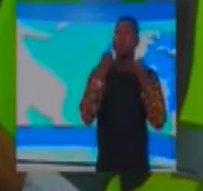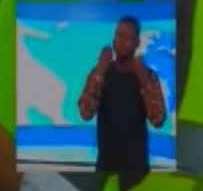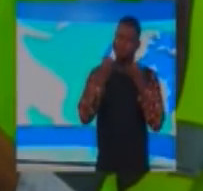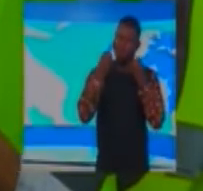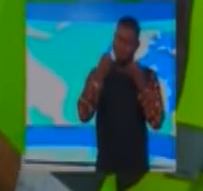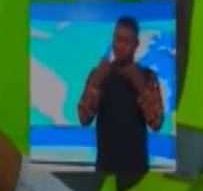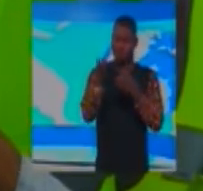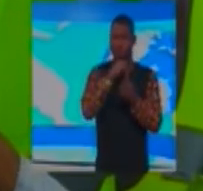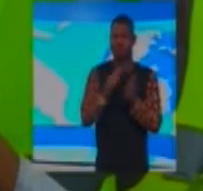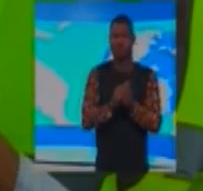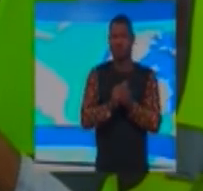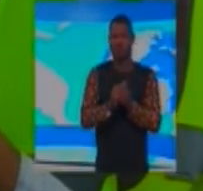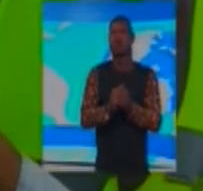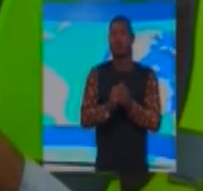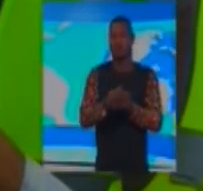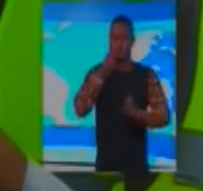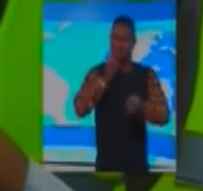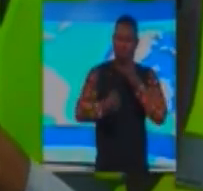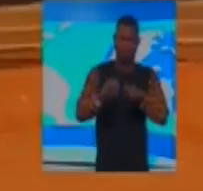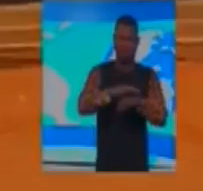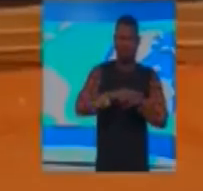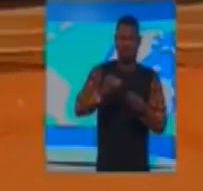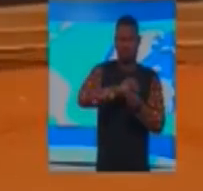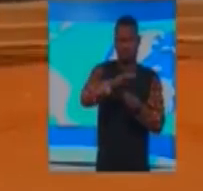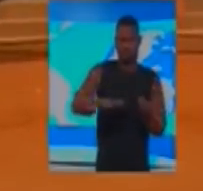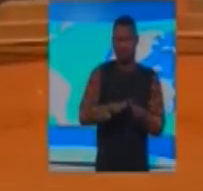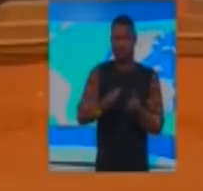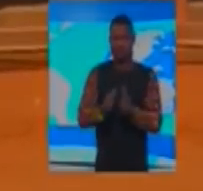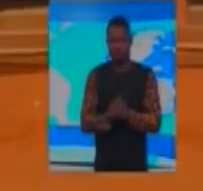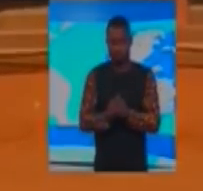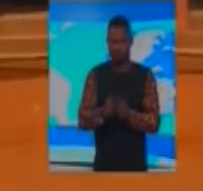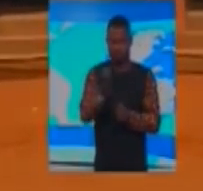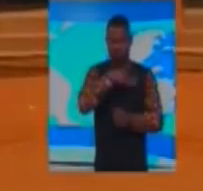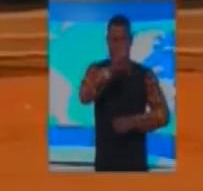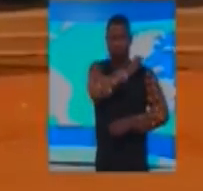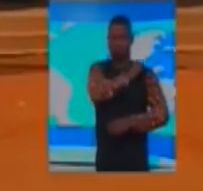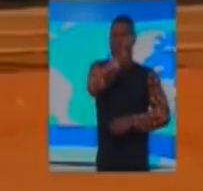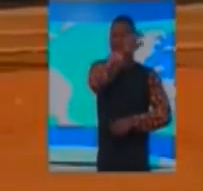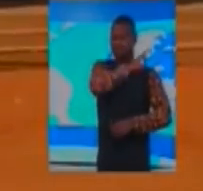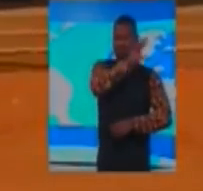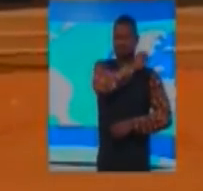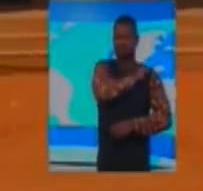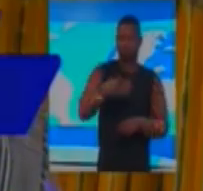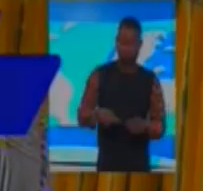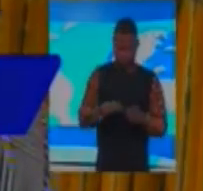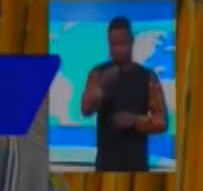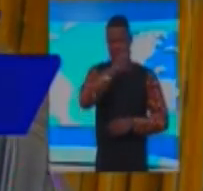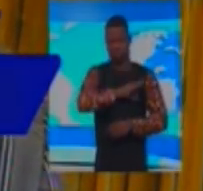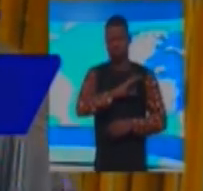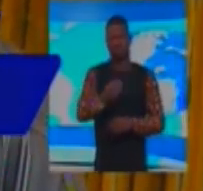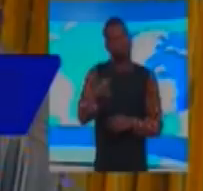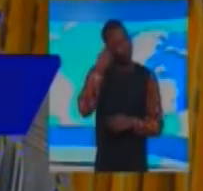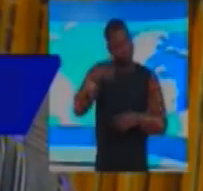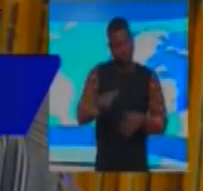possible l'impact négatif sur l'environnement. Aya Fatoumata Sanon saisit aussi l'occasion à cette sortie